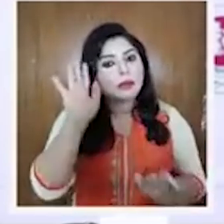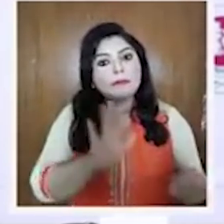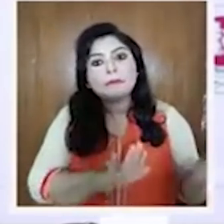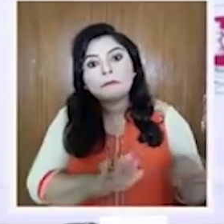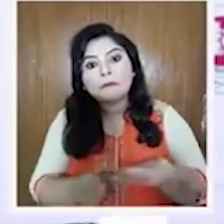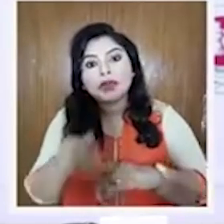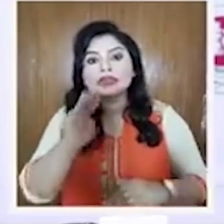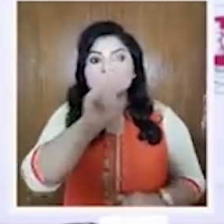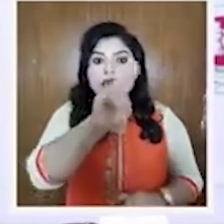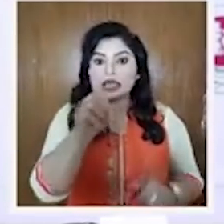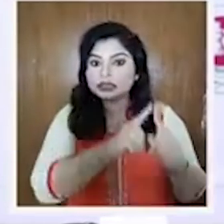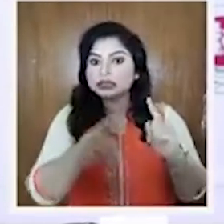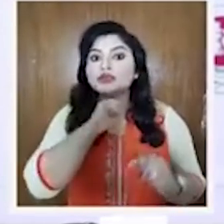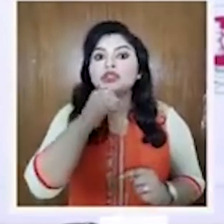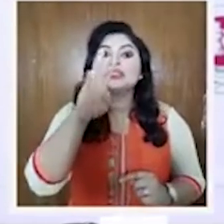21.38%।